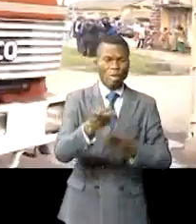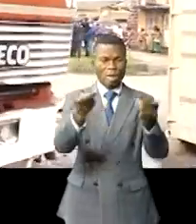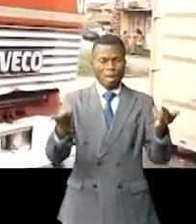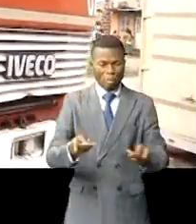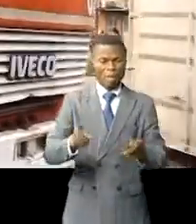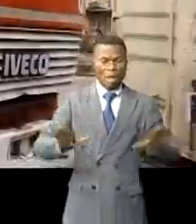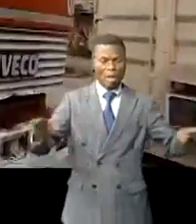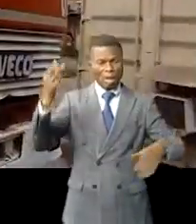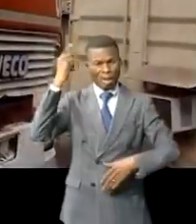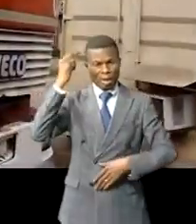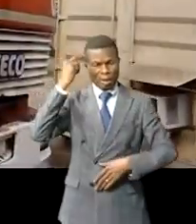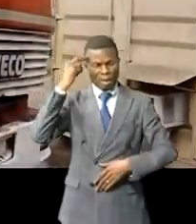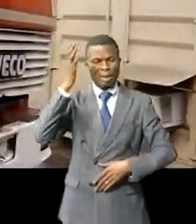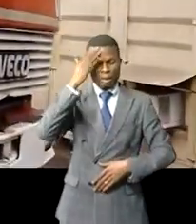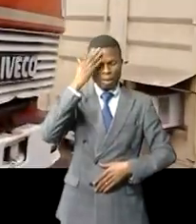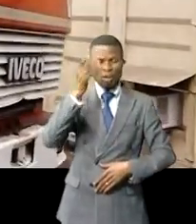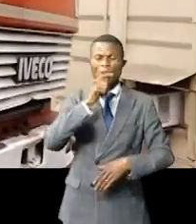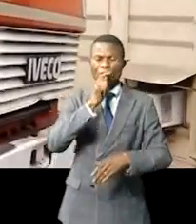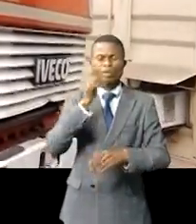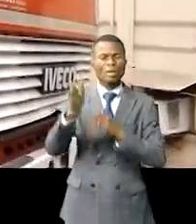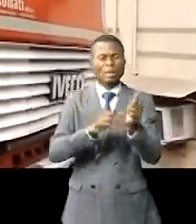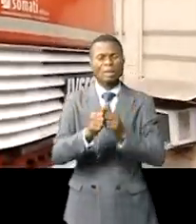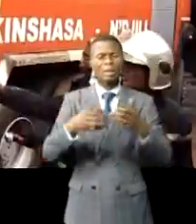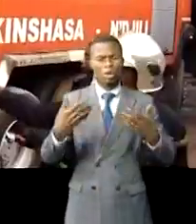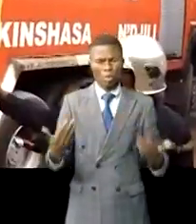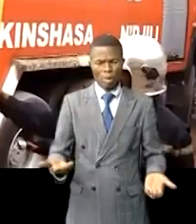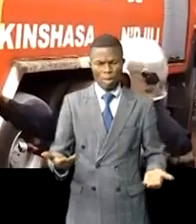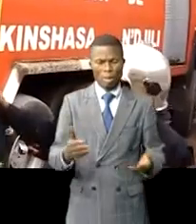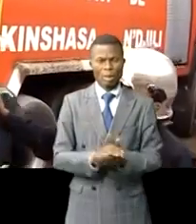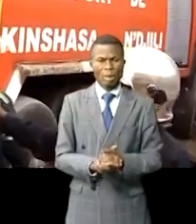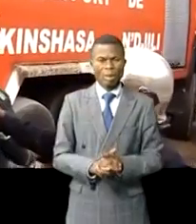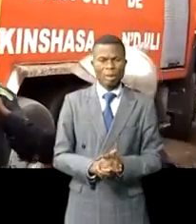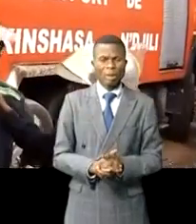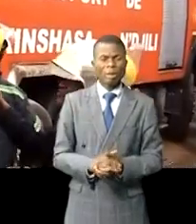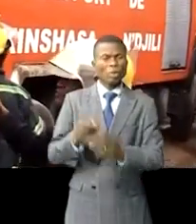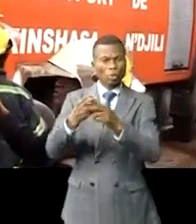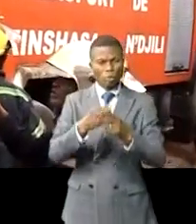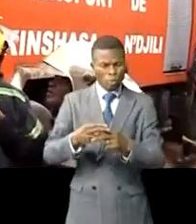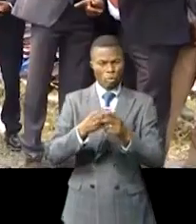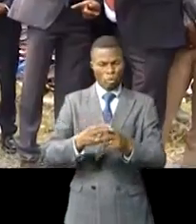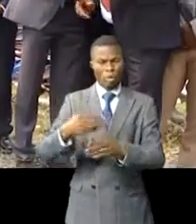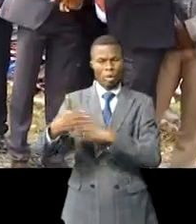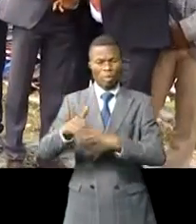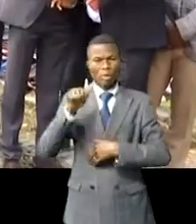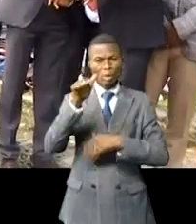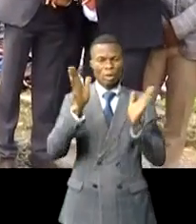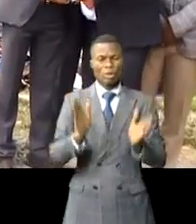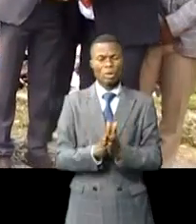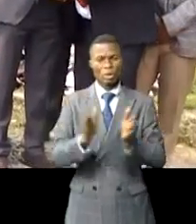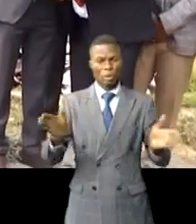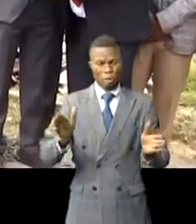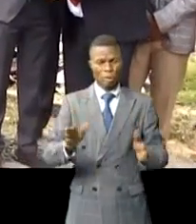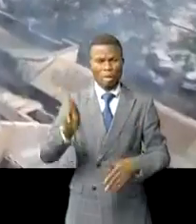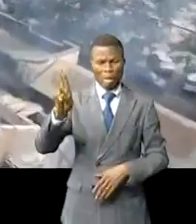place pour se rendre compte de cette triste réalité. Il a supervisé aux côtés du directeur général